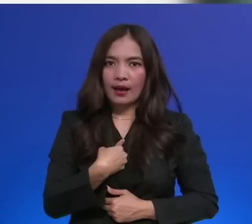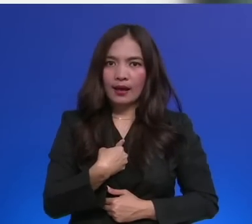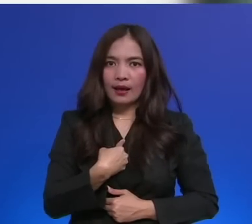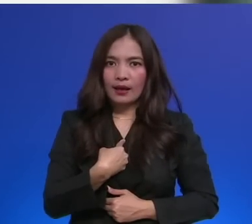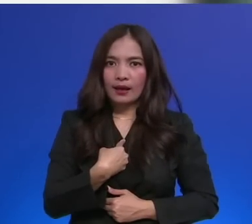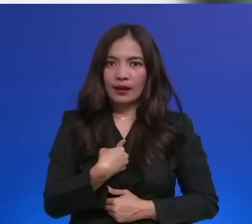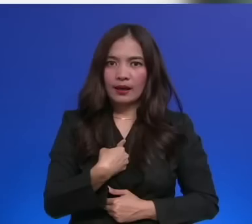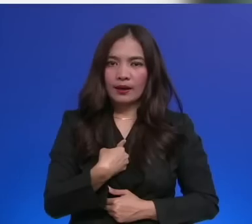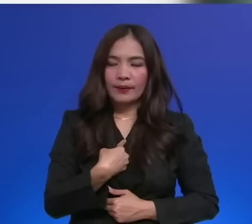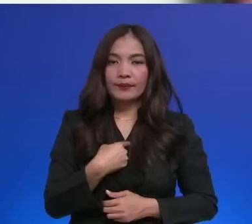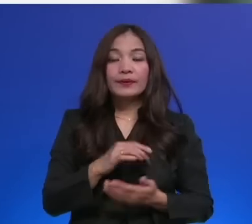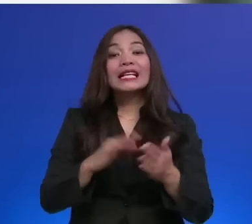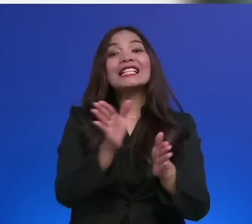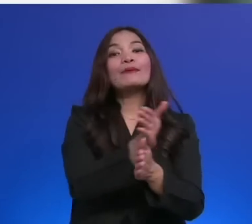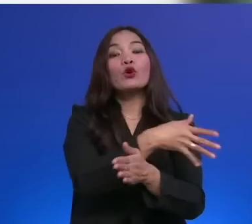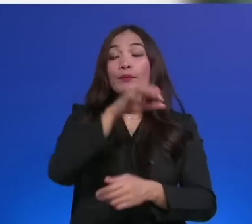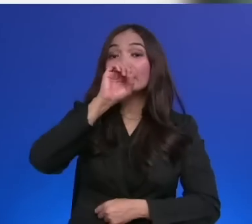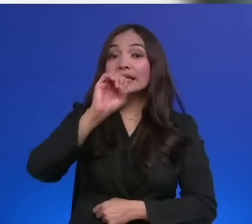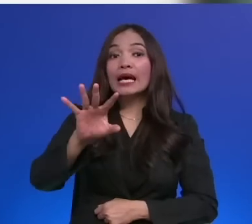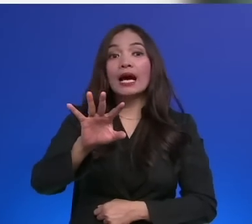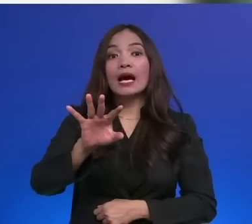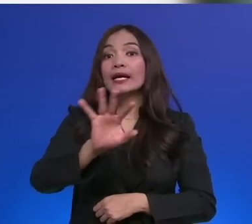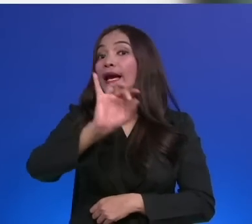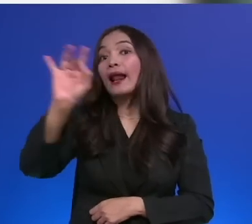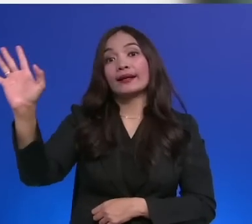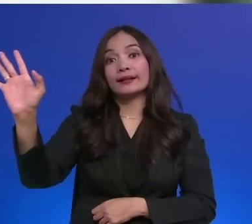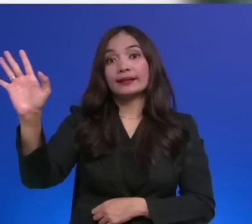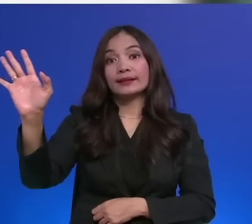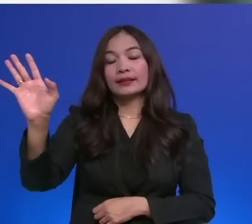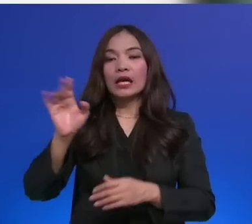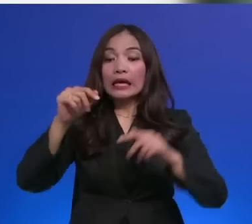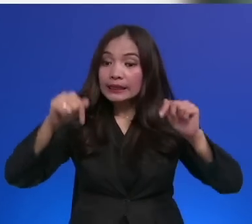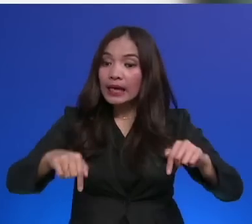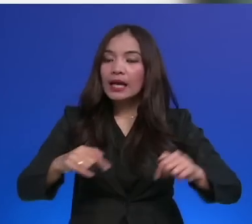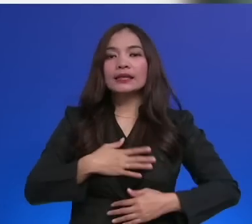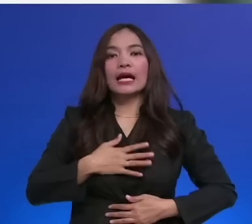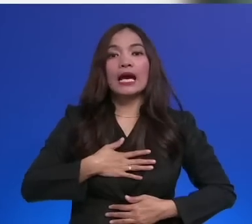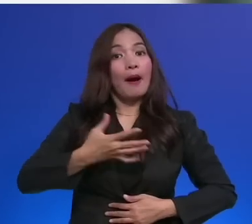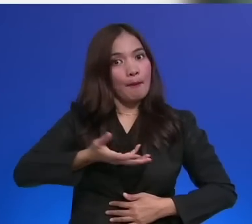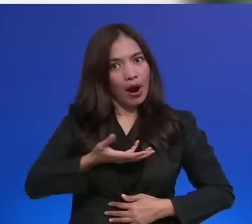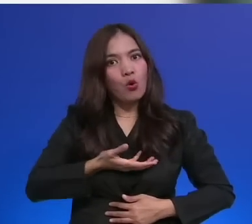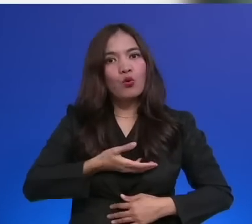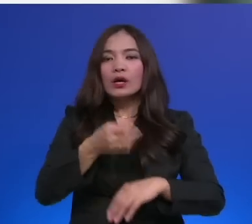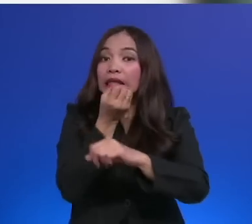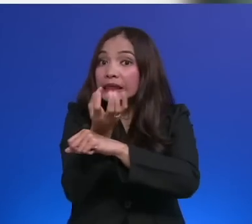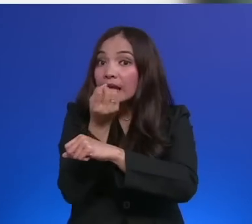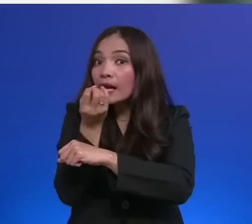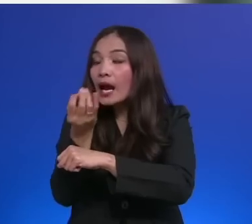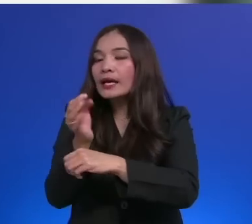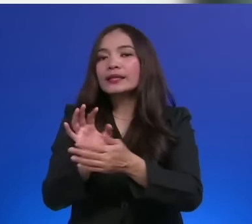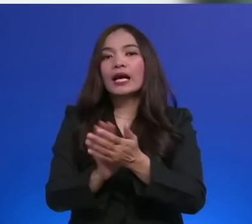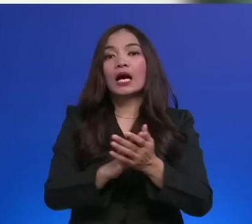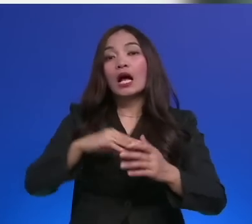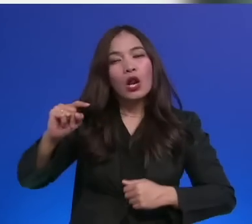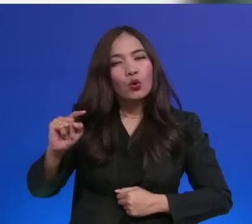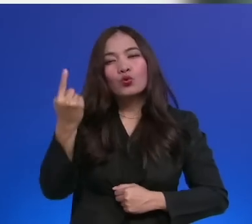Nah, sebelum kita bicara lebih lanjut, yang sekarang saya mau tekankan lebih dulu, bahwa